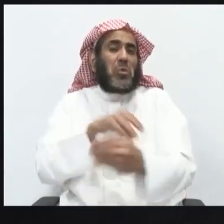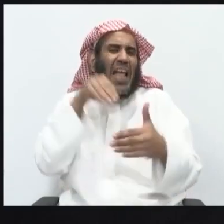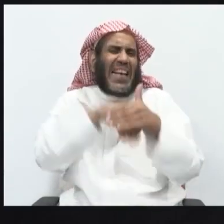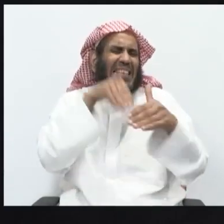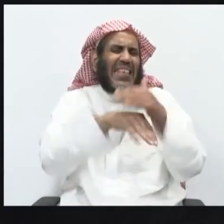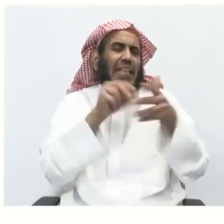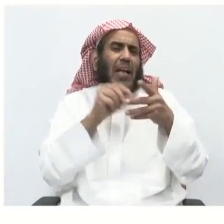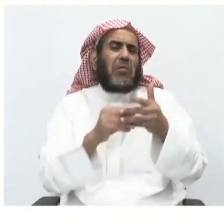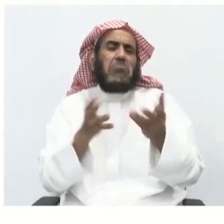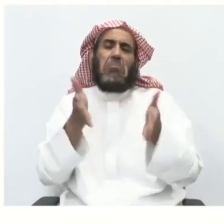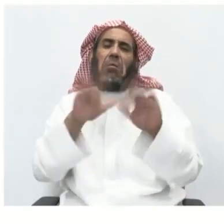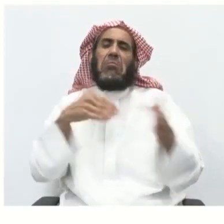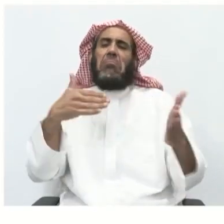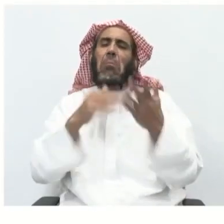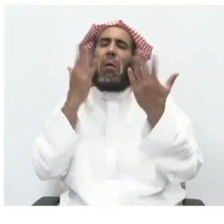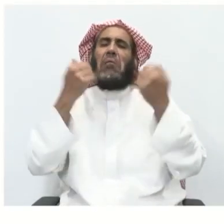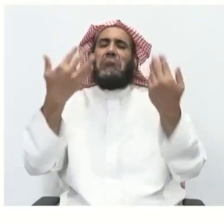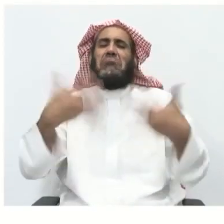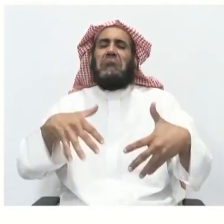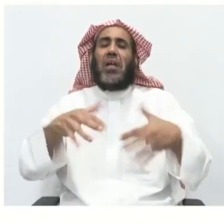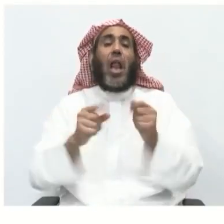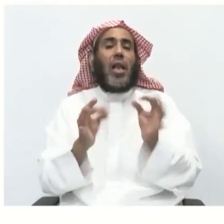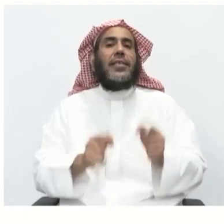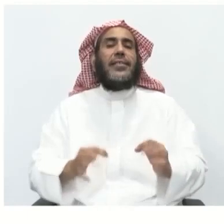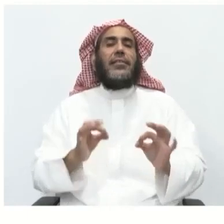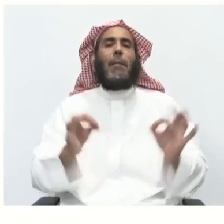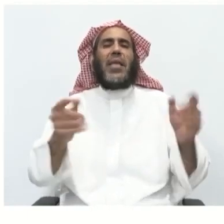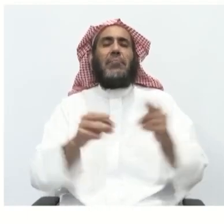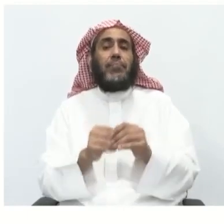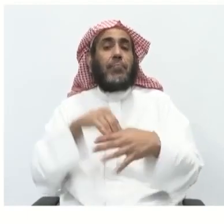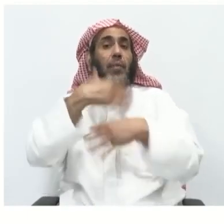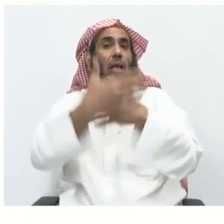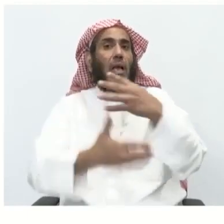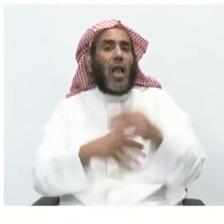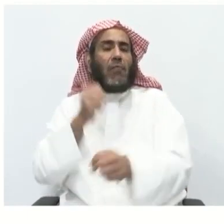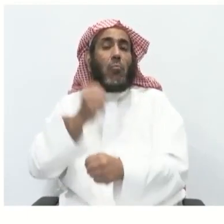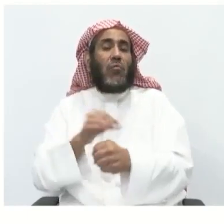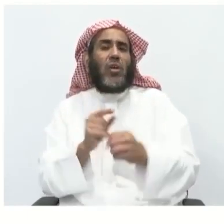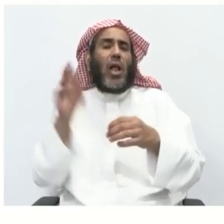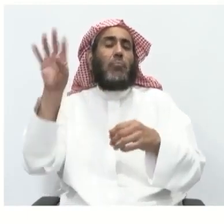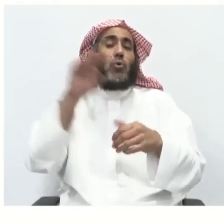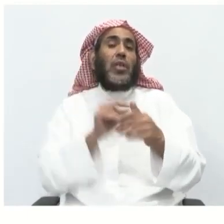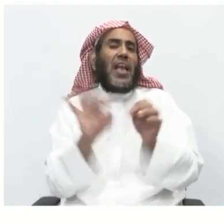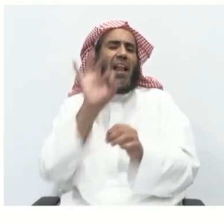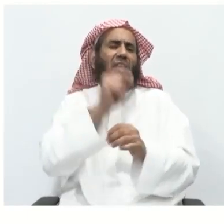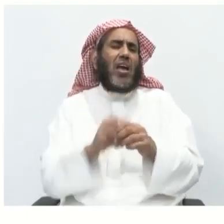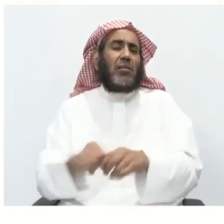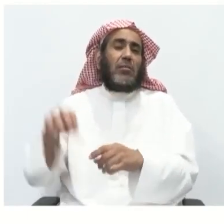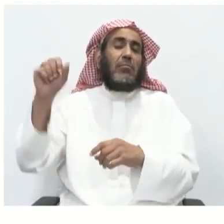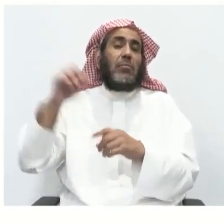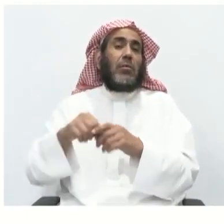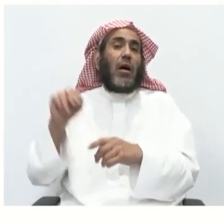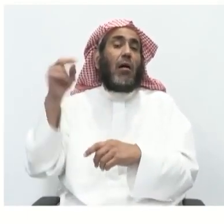تقريبا انتهت لنرى الان الطبيعي غلاف المحفظه البروتيني للفيروس الار ان ايه